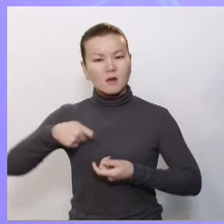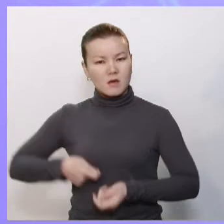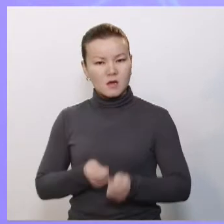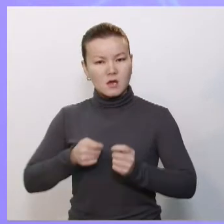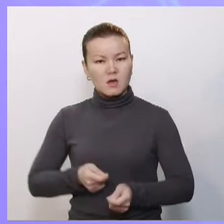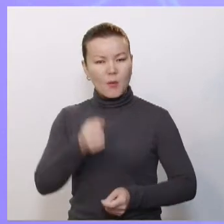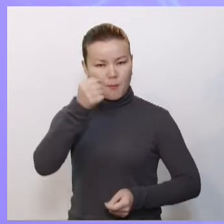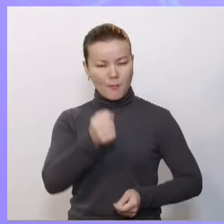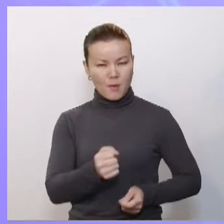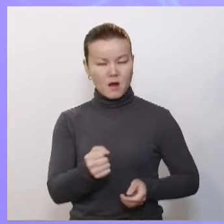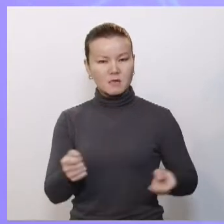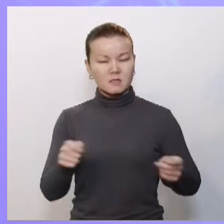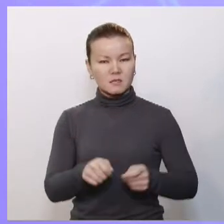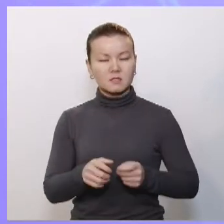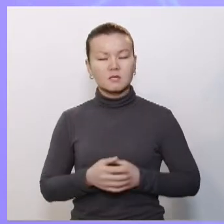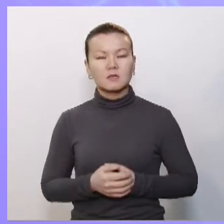Кимдер?